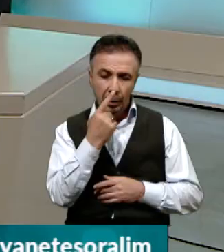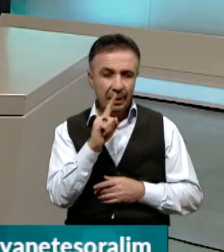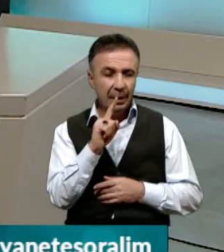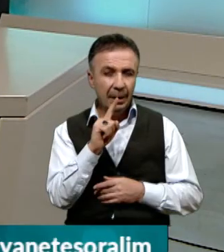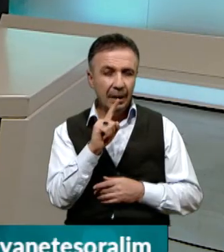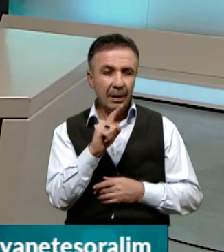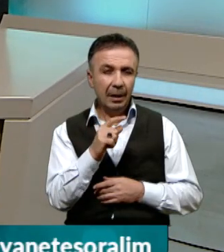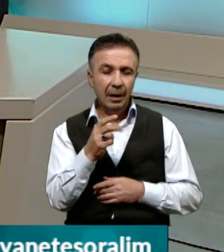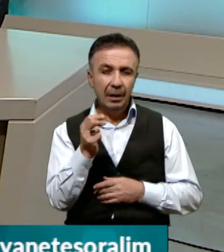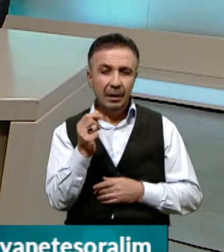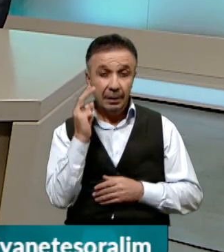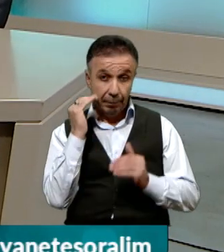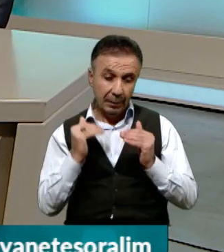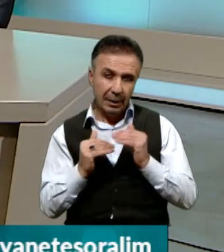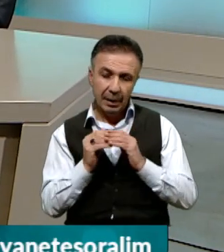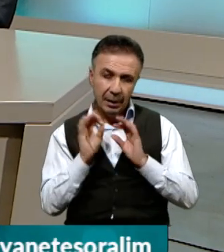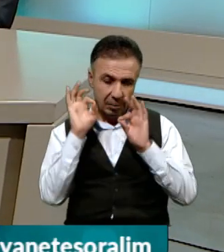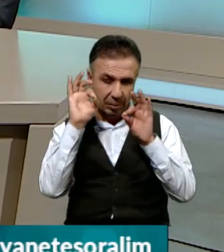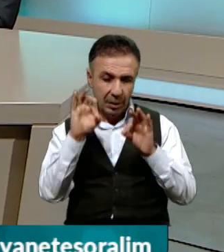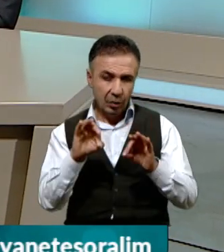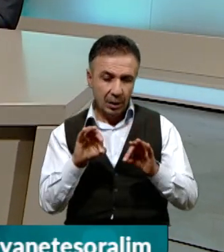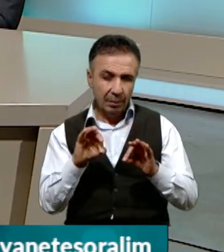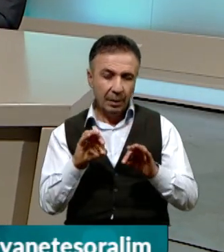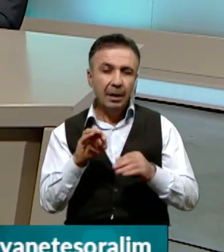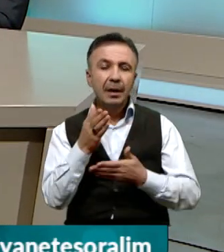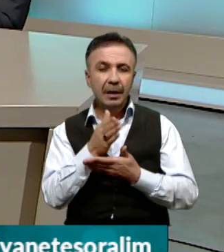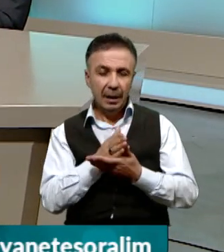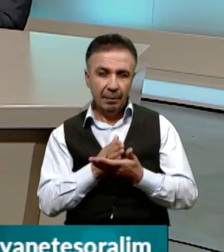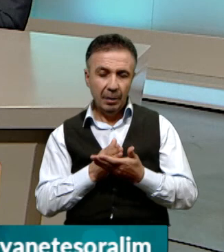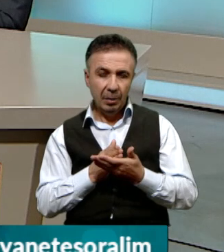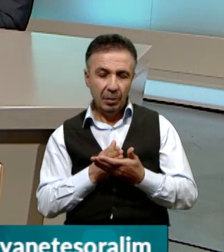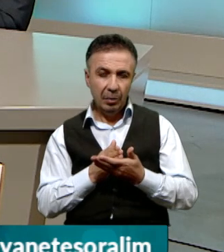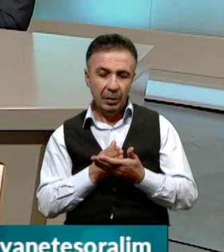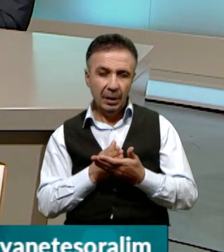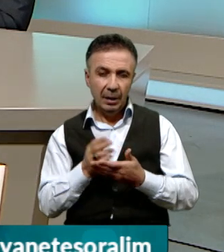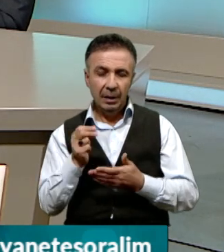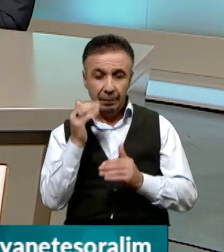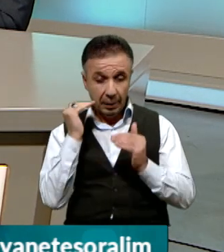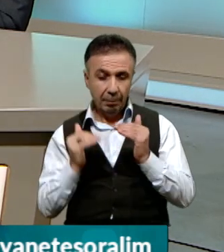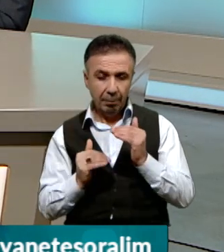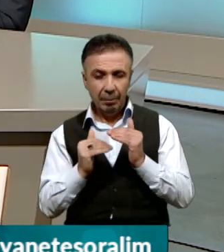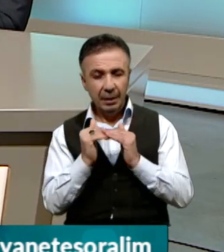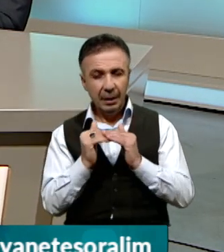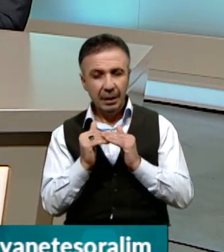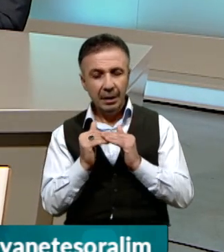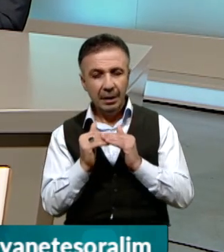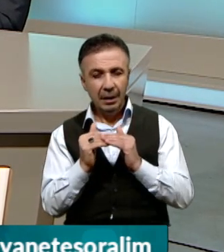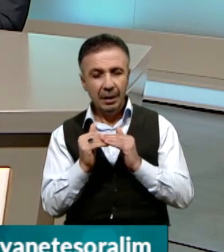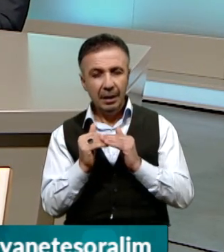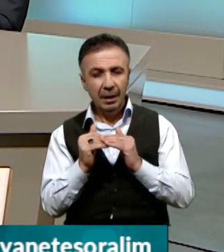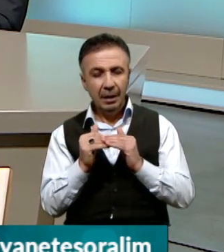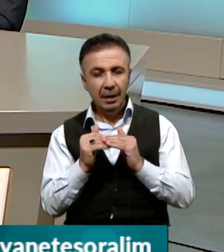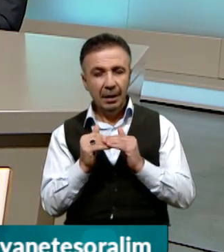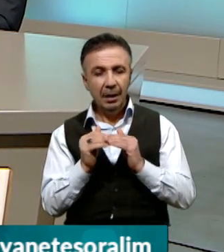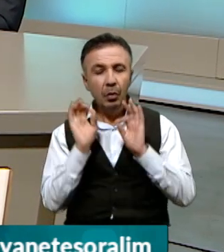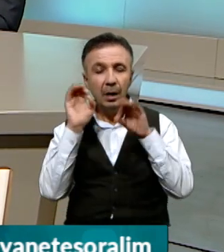ama ikiye bölündüğü zaman 50'şer bin lira nisap miktarının tabii altında kalıyor. Tabii ki. Bu para böyle değerlendirildiğinde her ikisi